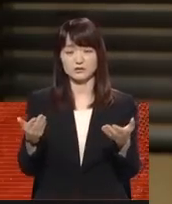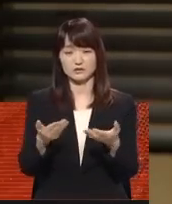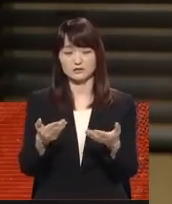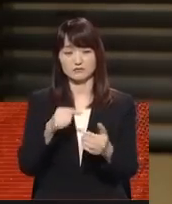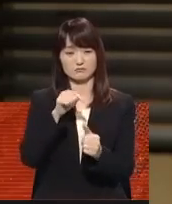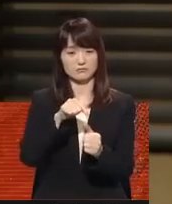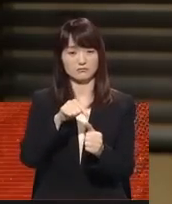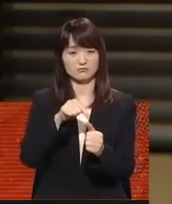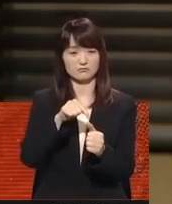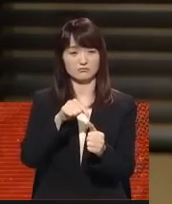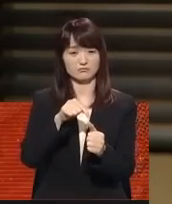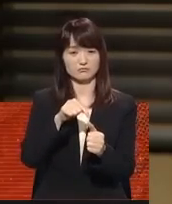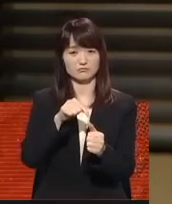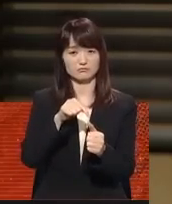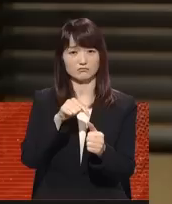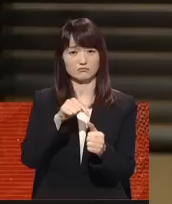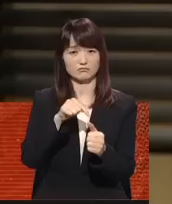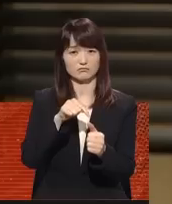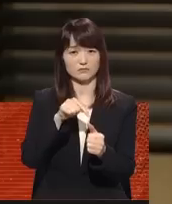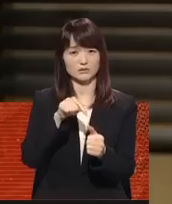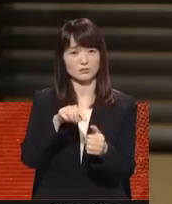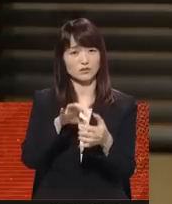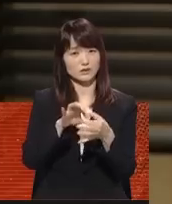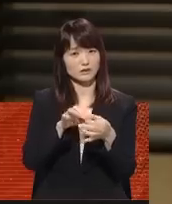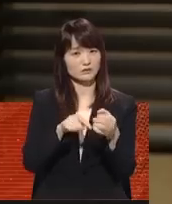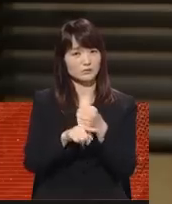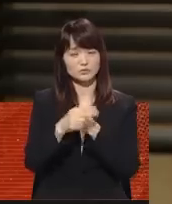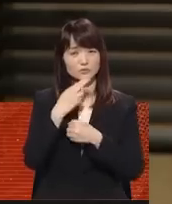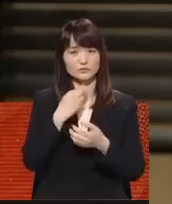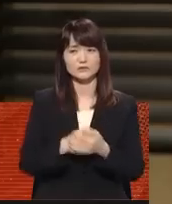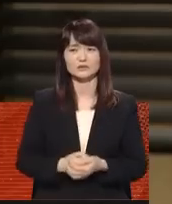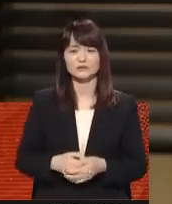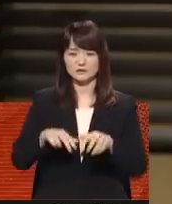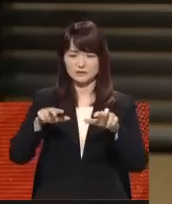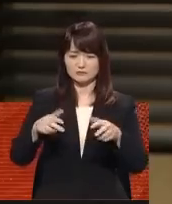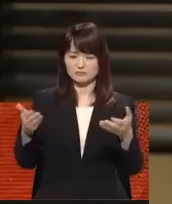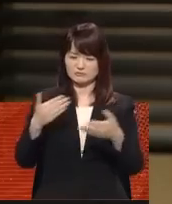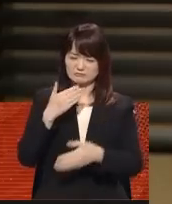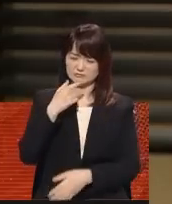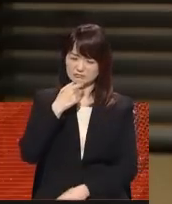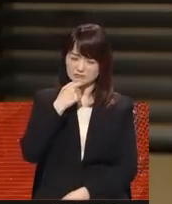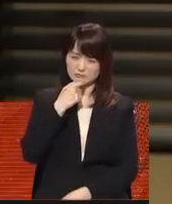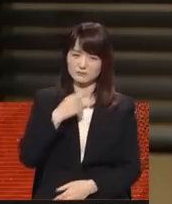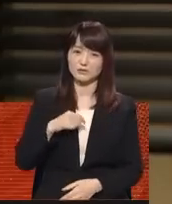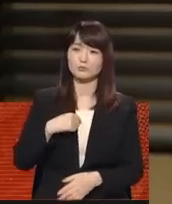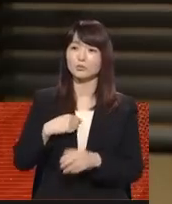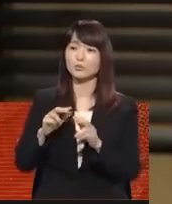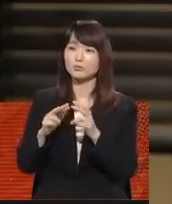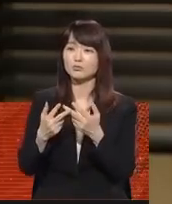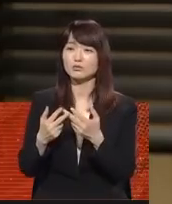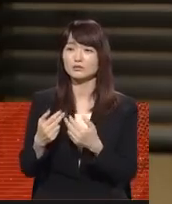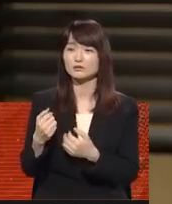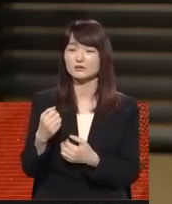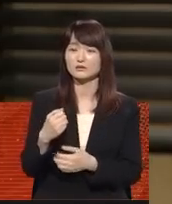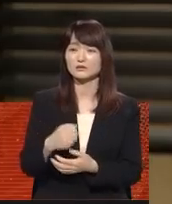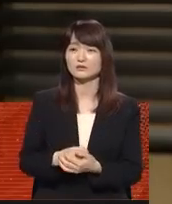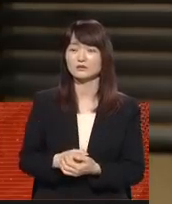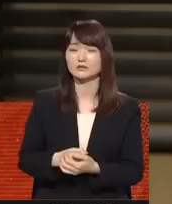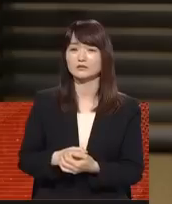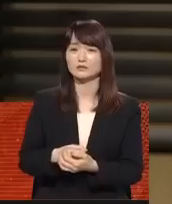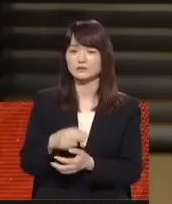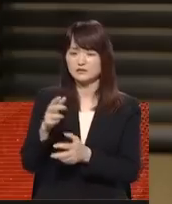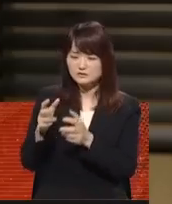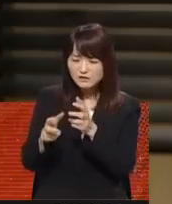지금 보면 그냥 일을 하기 싫은 거예요 싫증을 많이 그런 상황으로 보이고 또 본인이 스스로 뭐 약화 사업한다